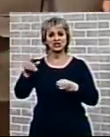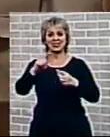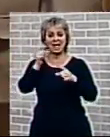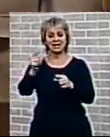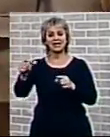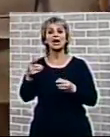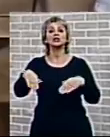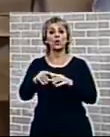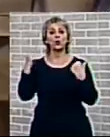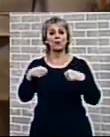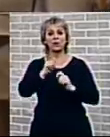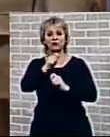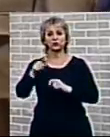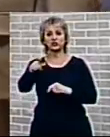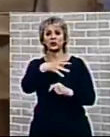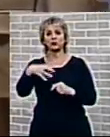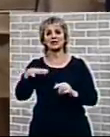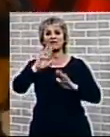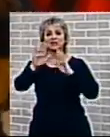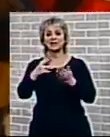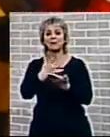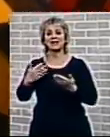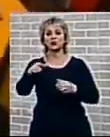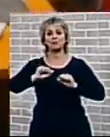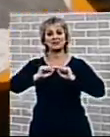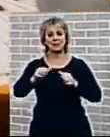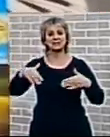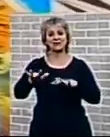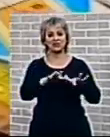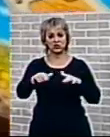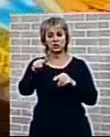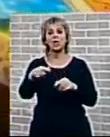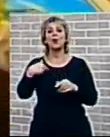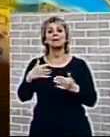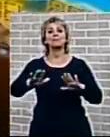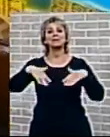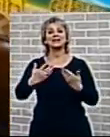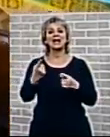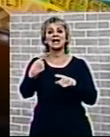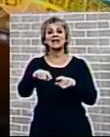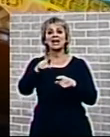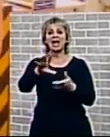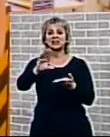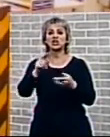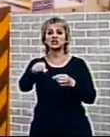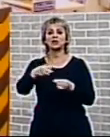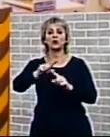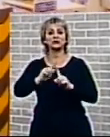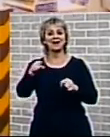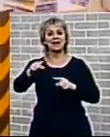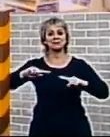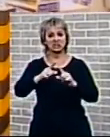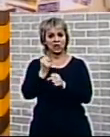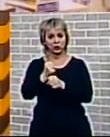Такую необычную майку вручили губернатору на выставке продукции для безопасного движения. Мы предлагаем отражатели, изготовленные по уникальной